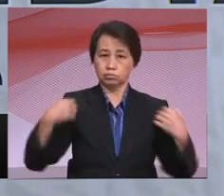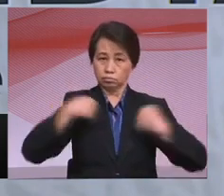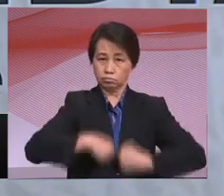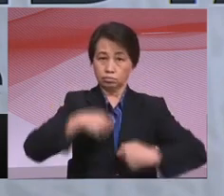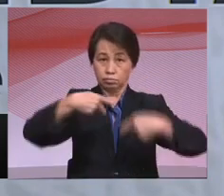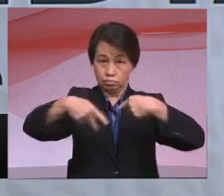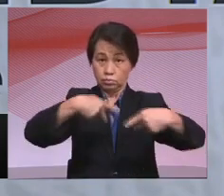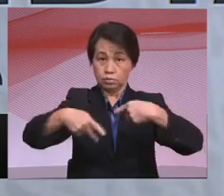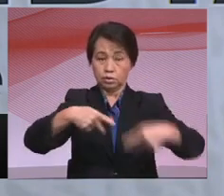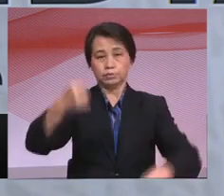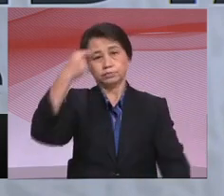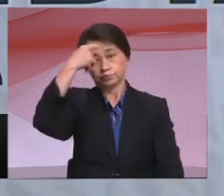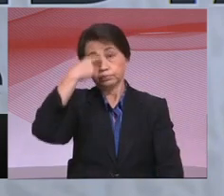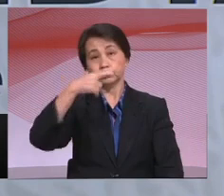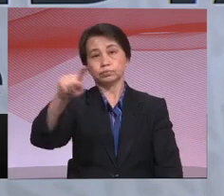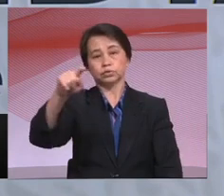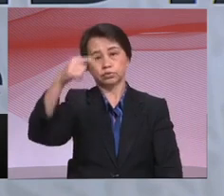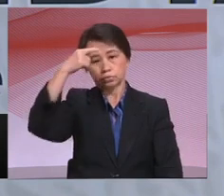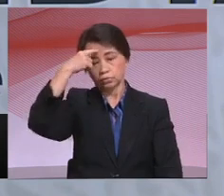Iaitu untuk